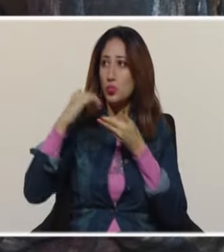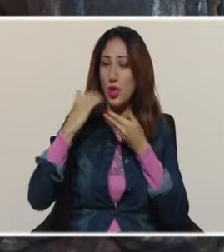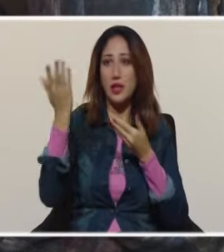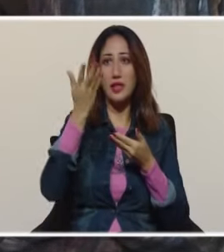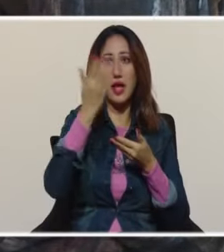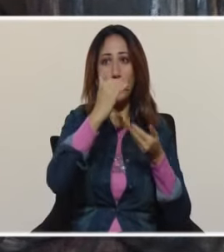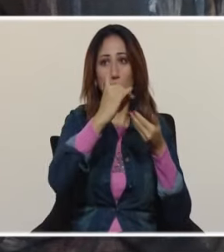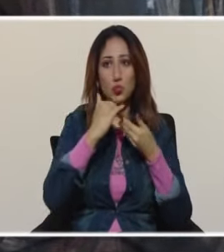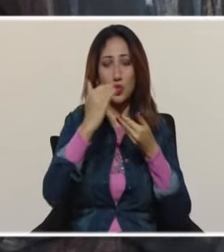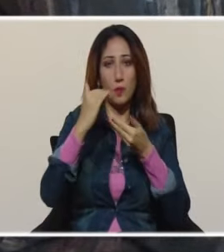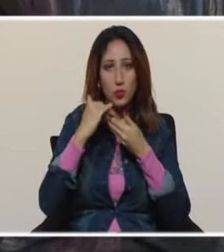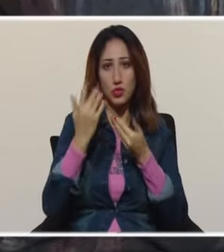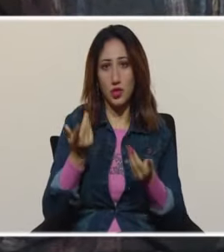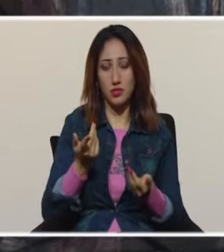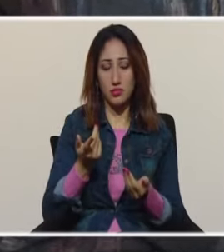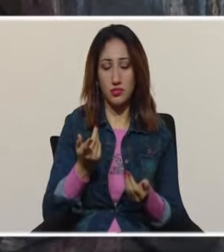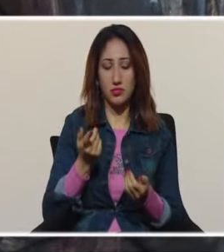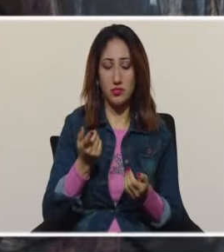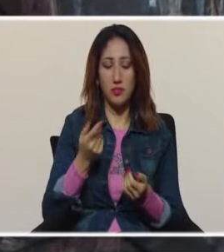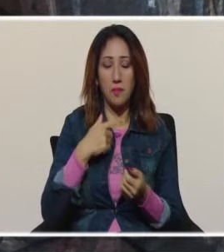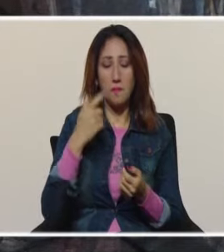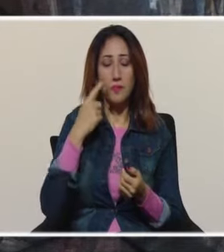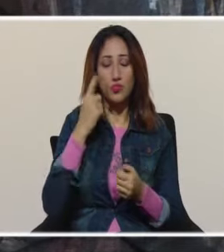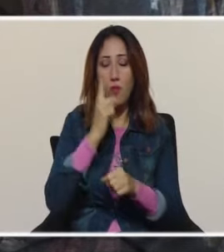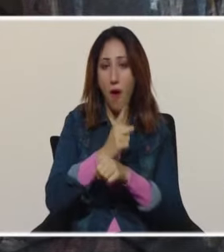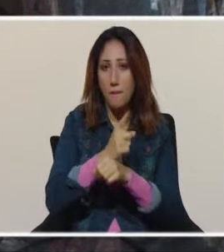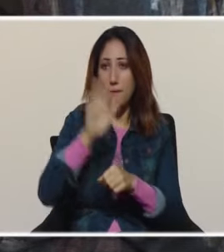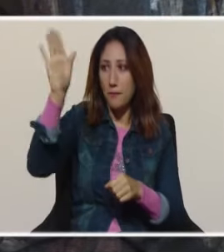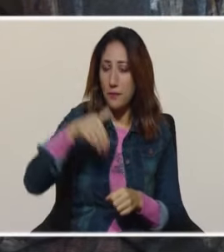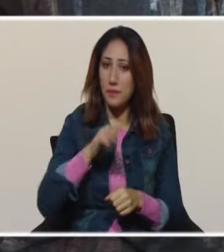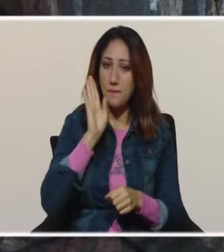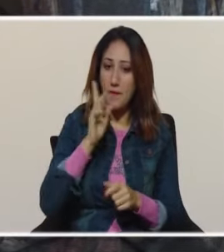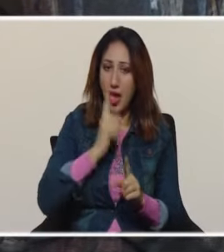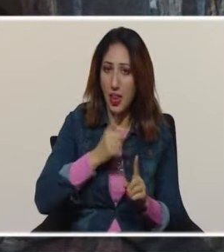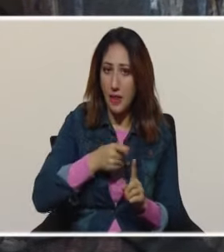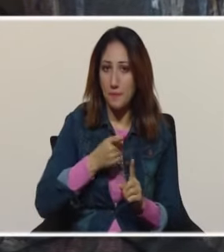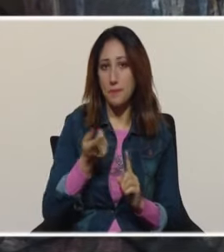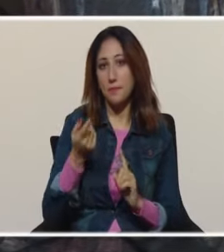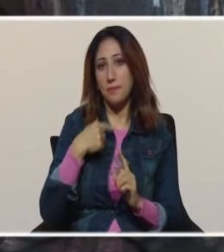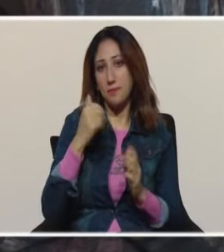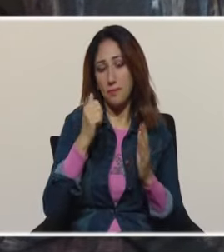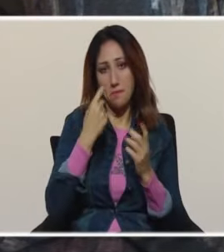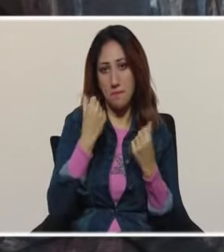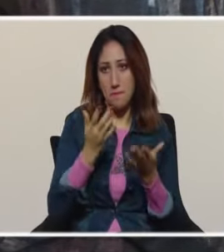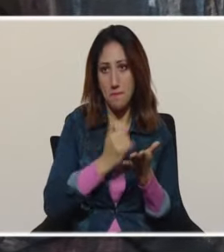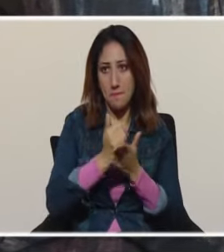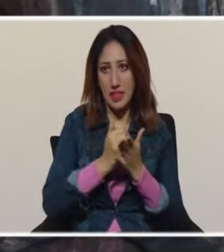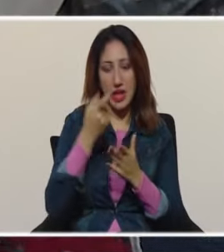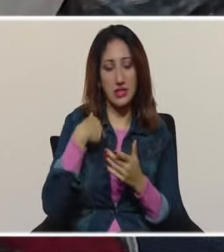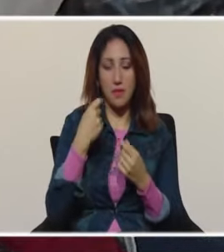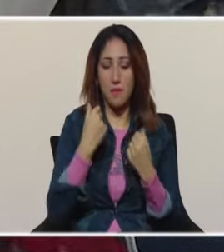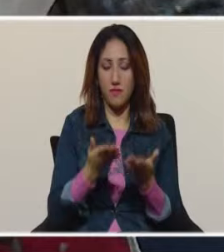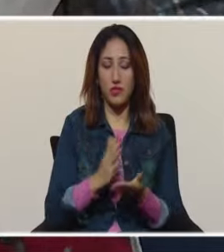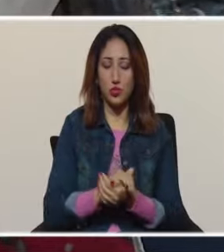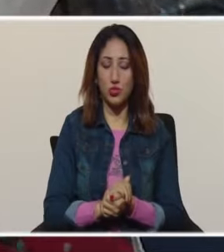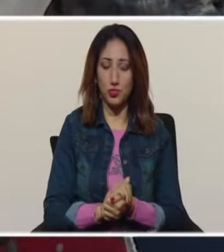هو اعلمه يجيب لي مس، ما يبقاش معايا تمشي ما امشي من عندها اجيبه تاني.